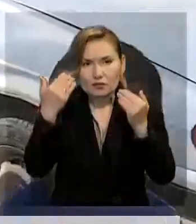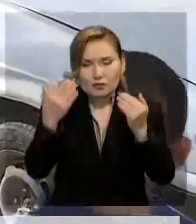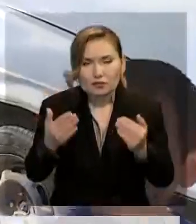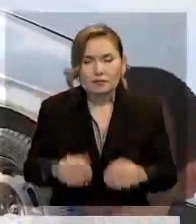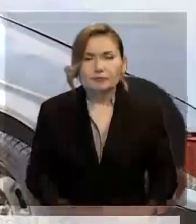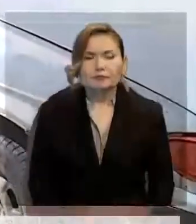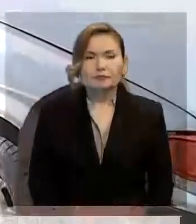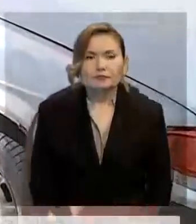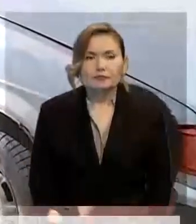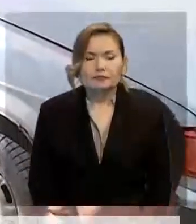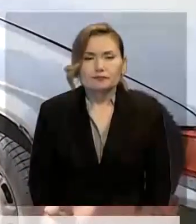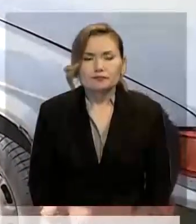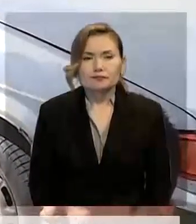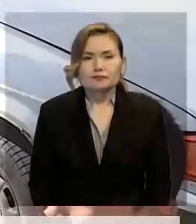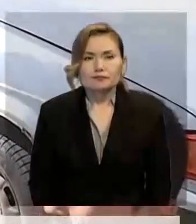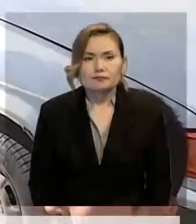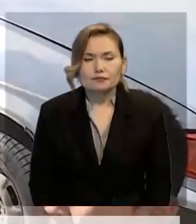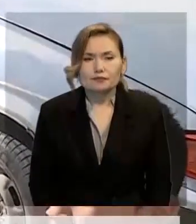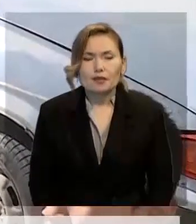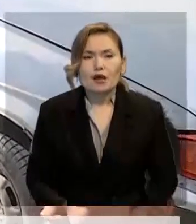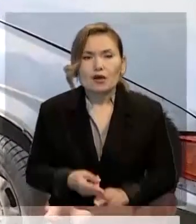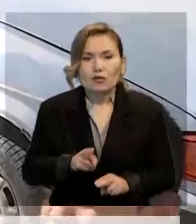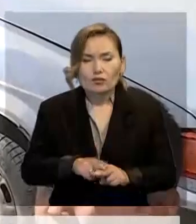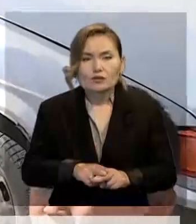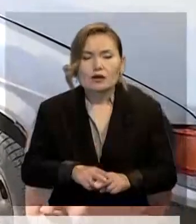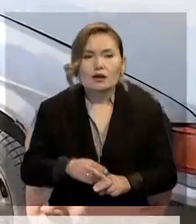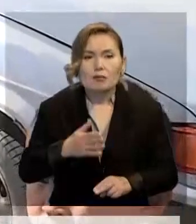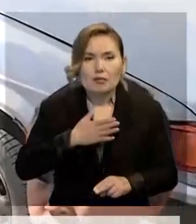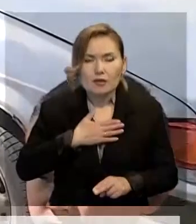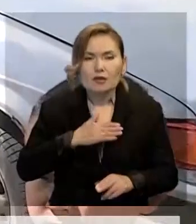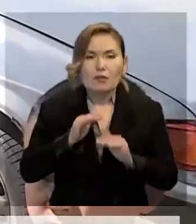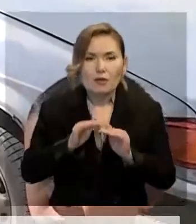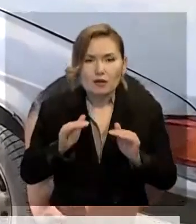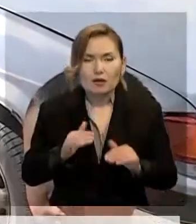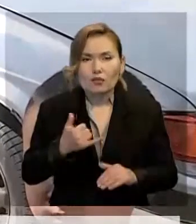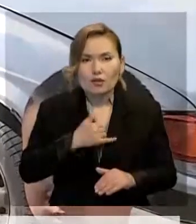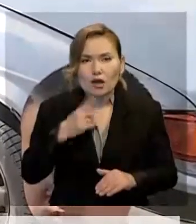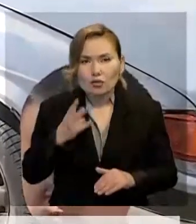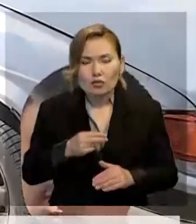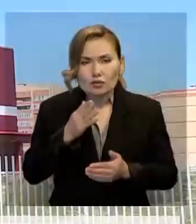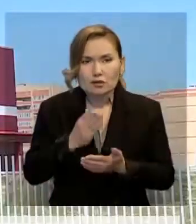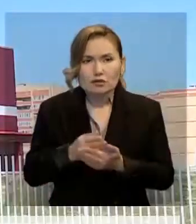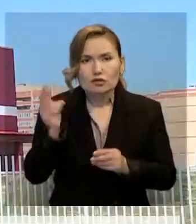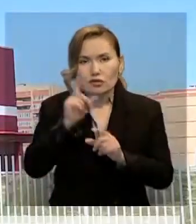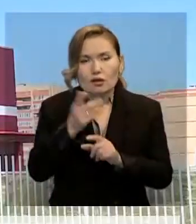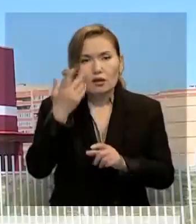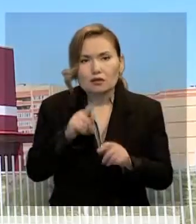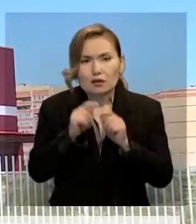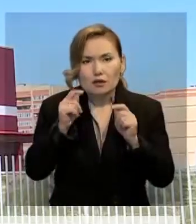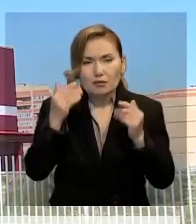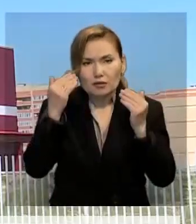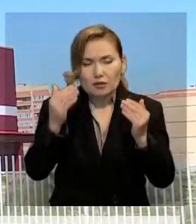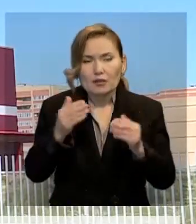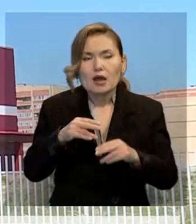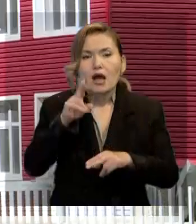жоқ. Біз ана 23 подъезде көп белгі оқа баратындар. Менің де балам бар, тағы бір қызым бар. Мынан асса жақсы болар. Бұл мектептің